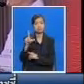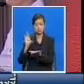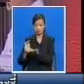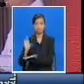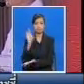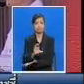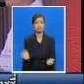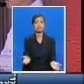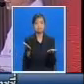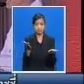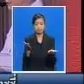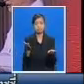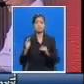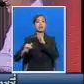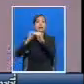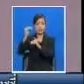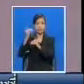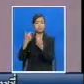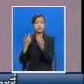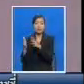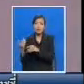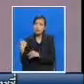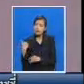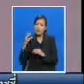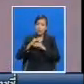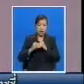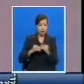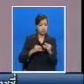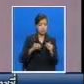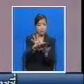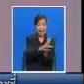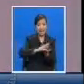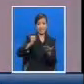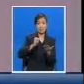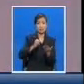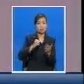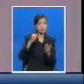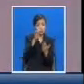ฒนามหาวิทยาลัยทั่วประเทศซึ่งได้เตรียมเงินงบประมาณไว้ทั้งสิ้น